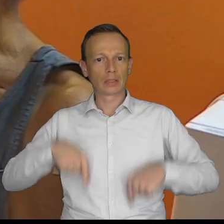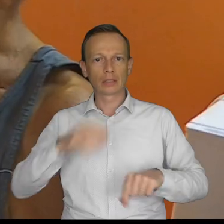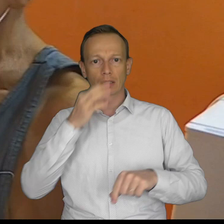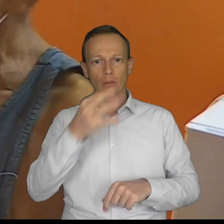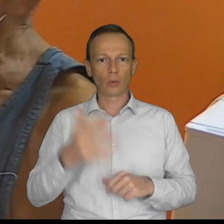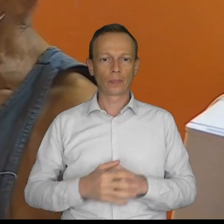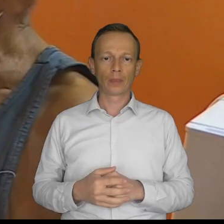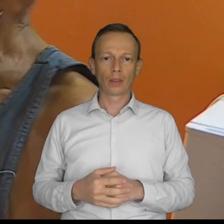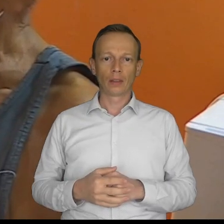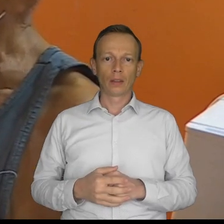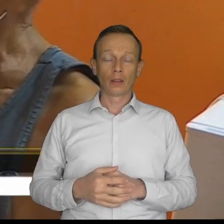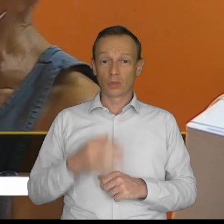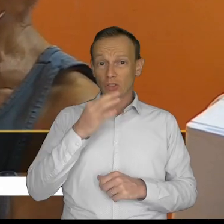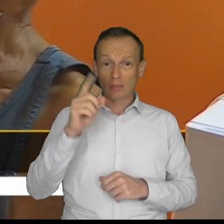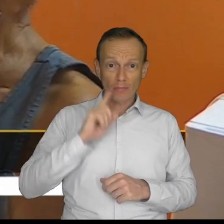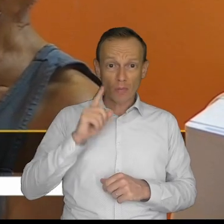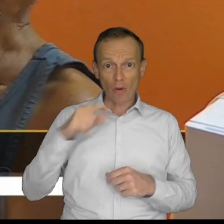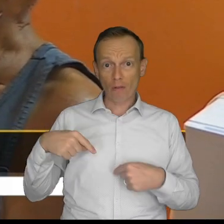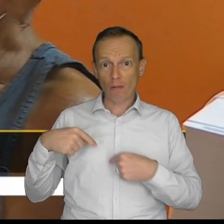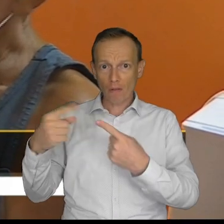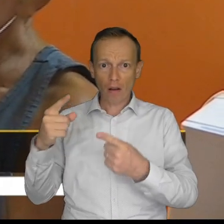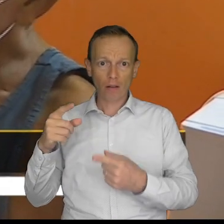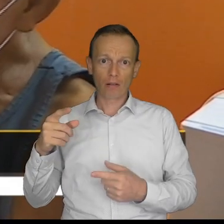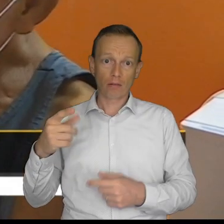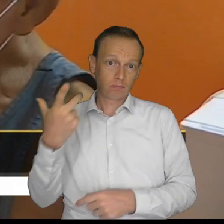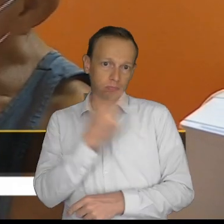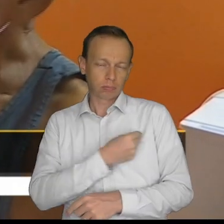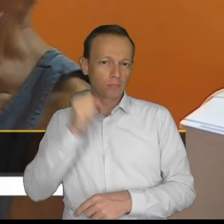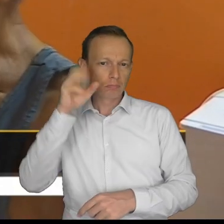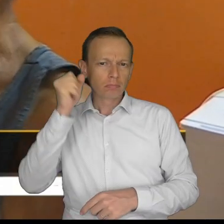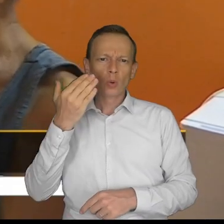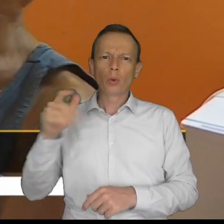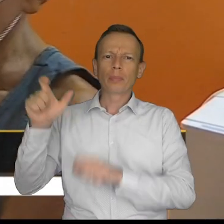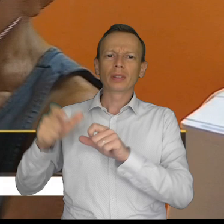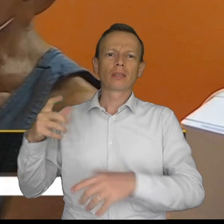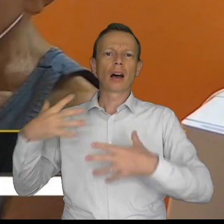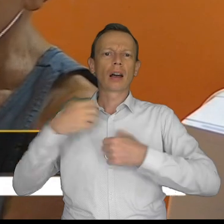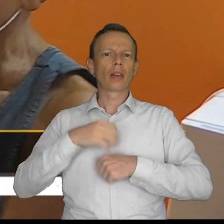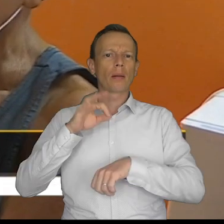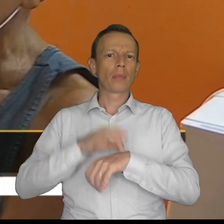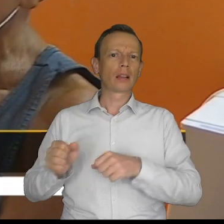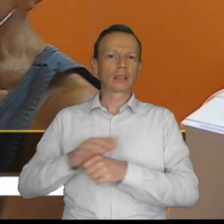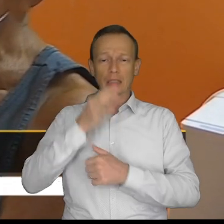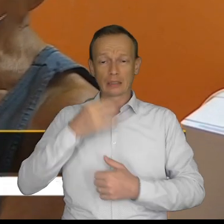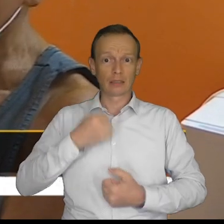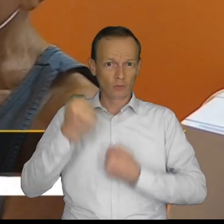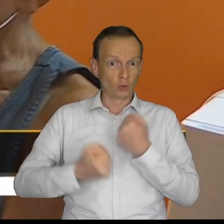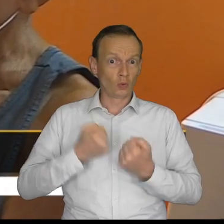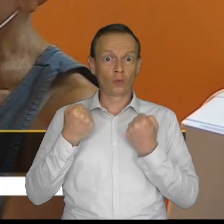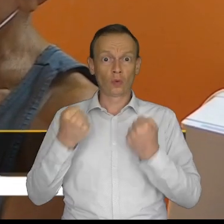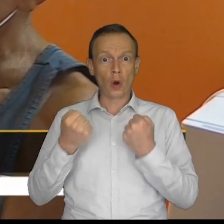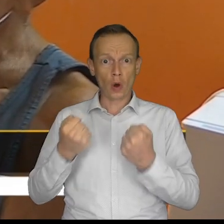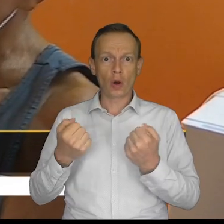dit à ma maman, on va aller prendre ce vaccin-là. J'ai entendu dire par les autres qui ont attrapé cette maladie-là, il a dit ça